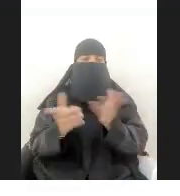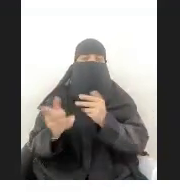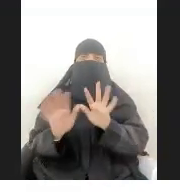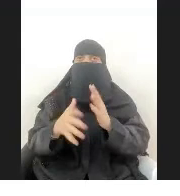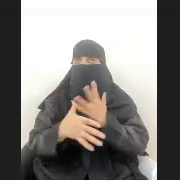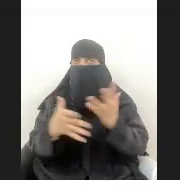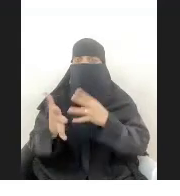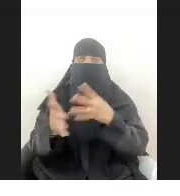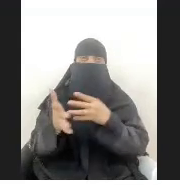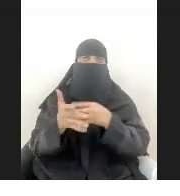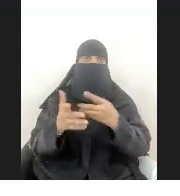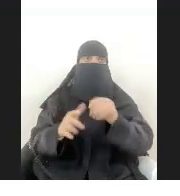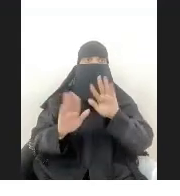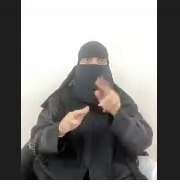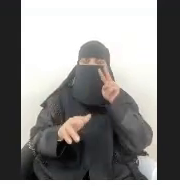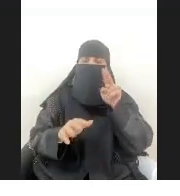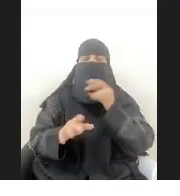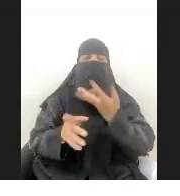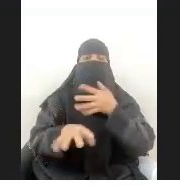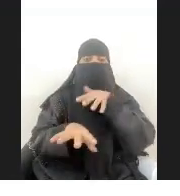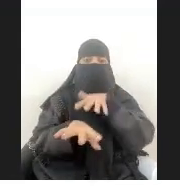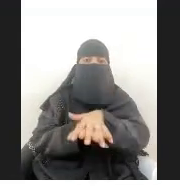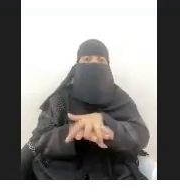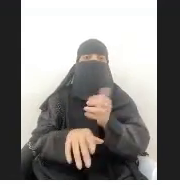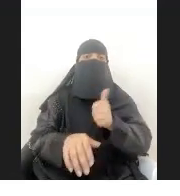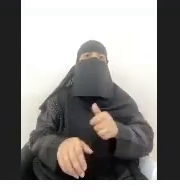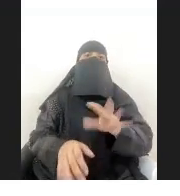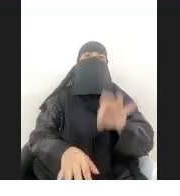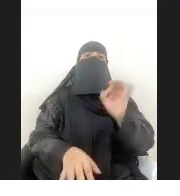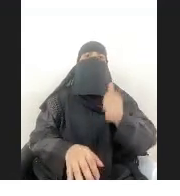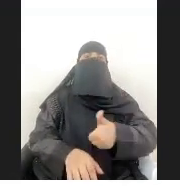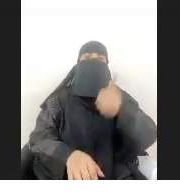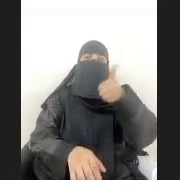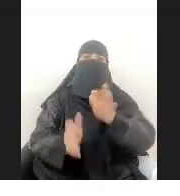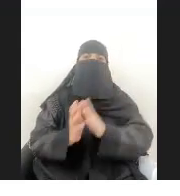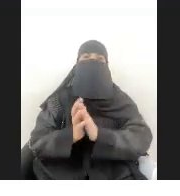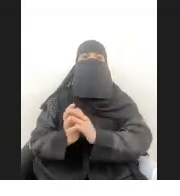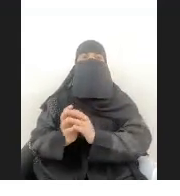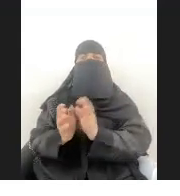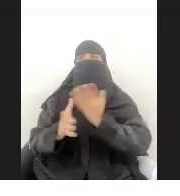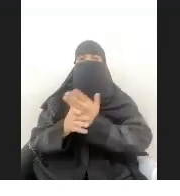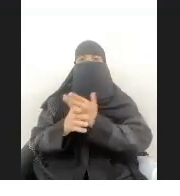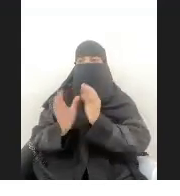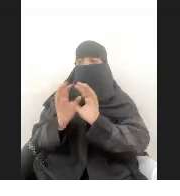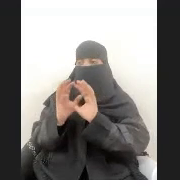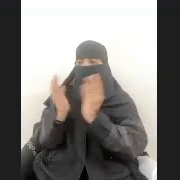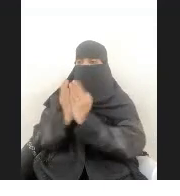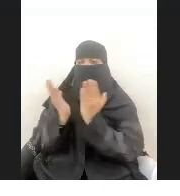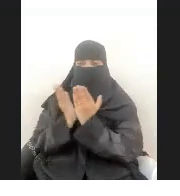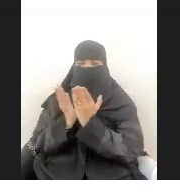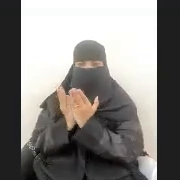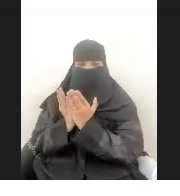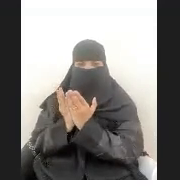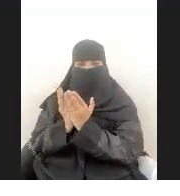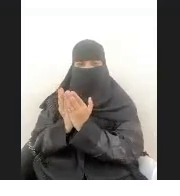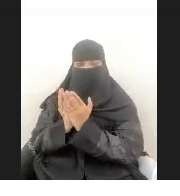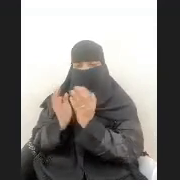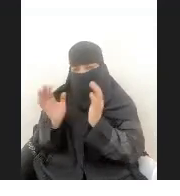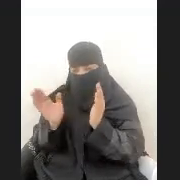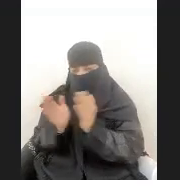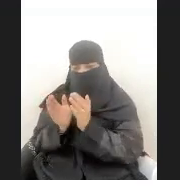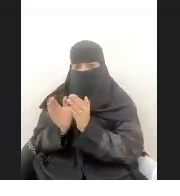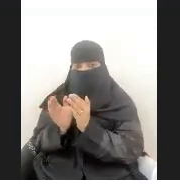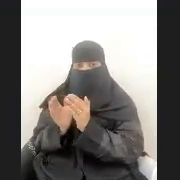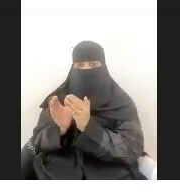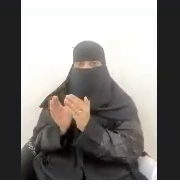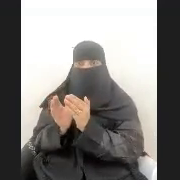هو اختيار مناسب لتعالج موضوع مساحة الفصول الدراسية المحدودة، لأن التعلم المدمج بيديك فرصة أكبر إنك تأخذ